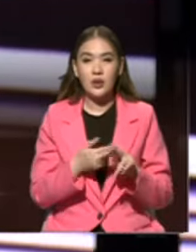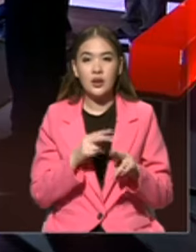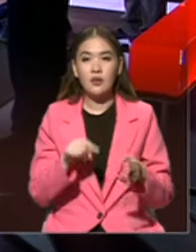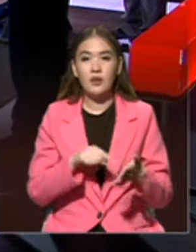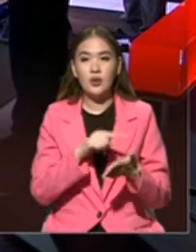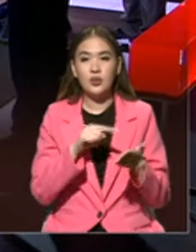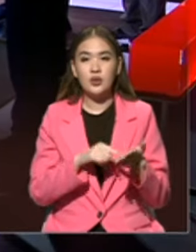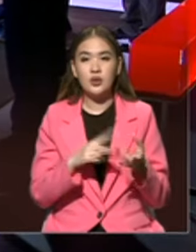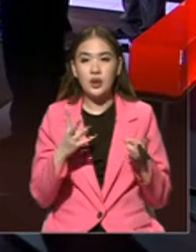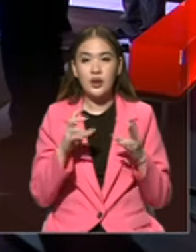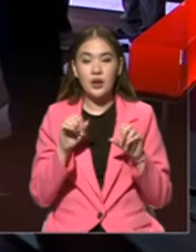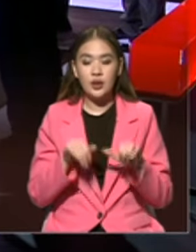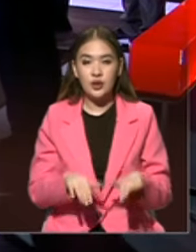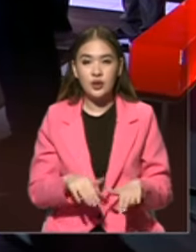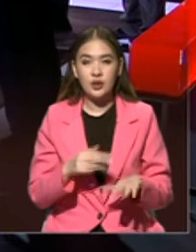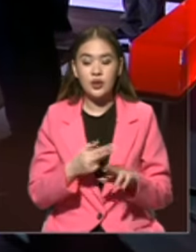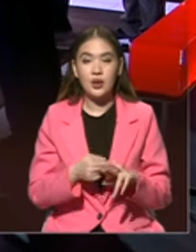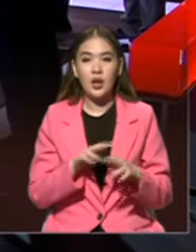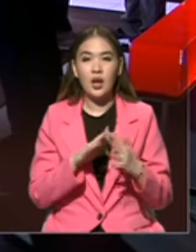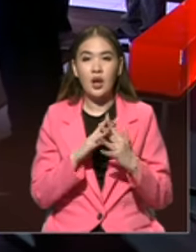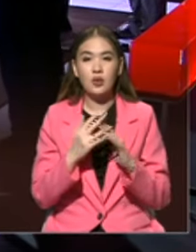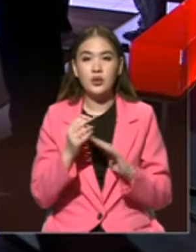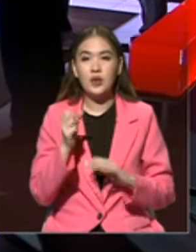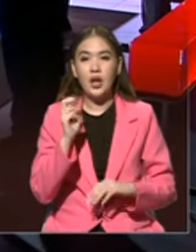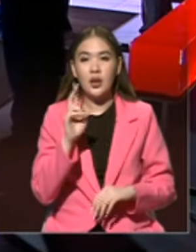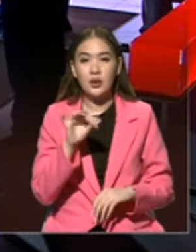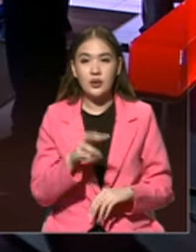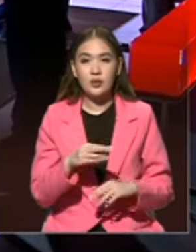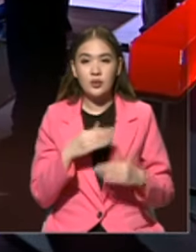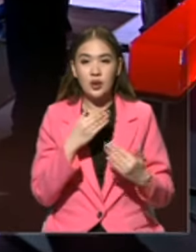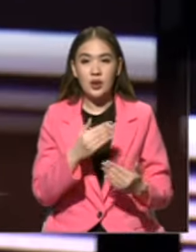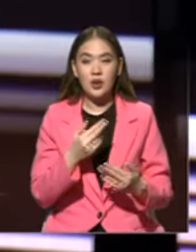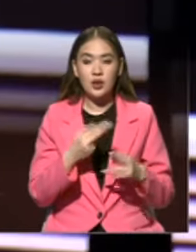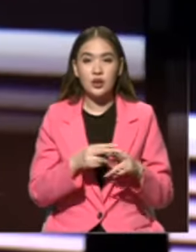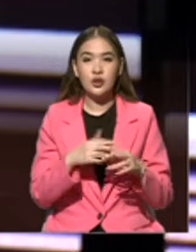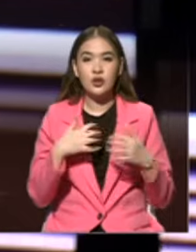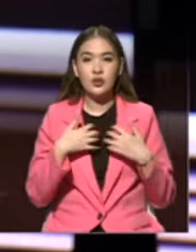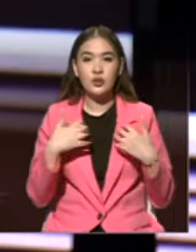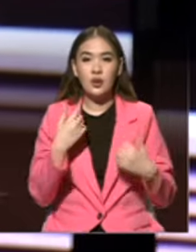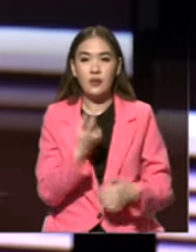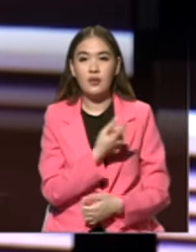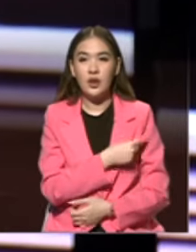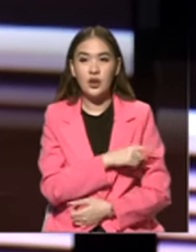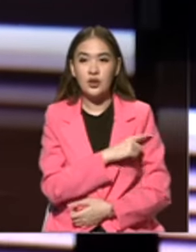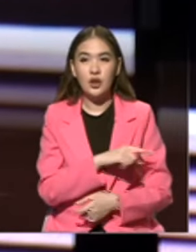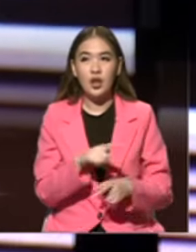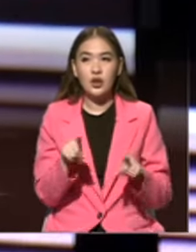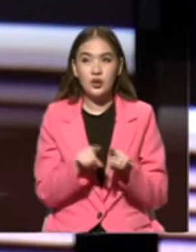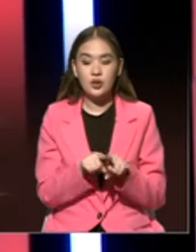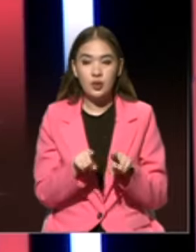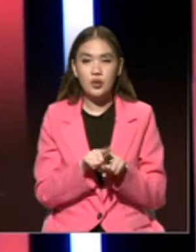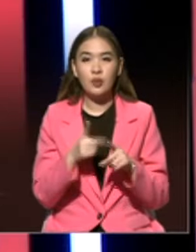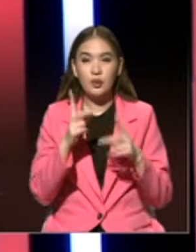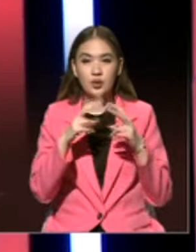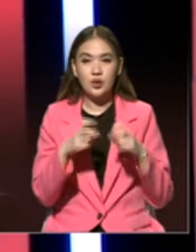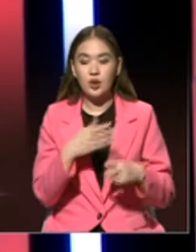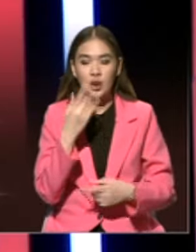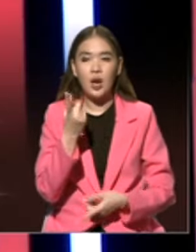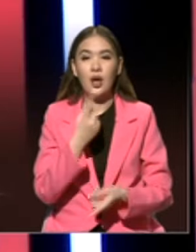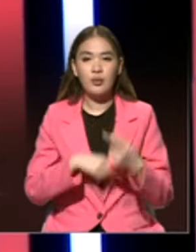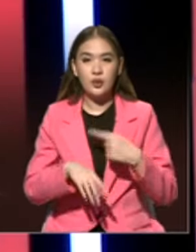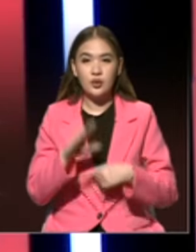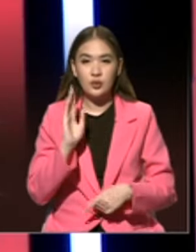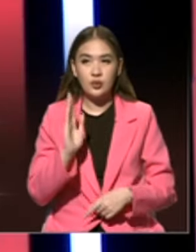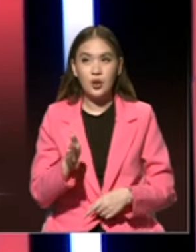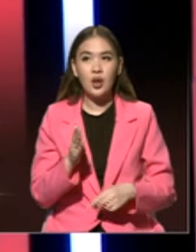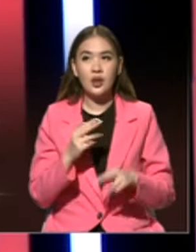керек. Ол жаңағы ауылдың әкімінен туындау керек. Мал дәрігерлерден міндетті түрде туындау керек. Тіркелмейді ол. Біз қазір оған ораламыз. Тіркелмей жүр олар.